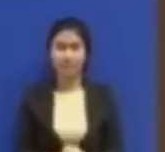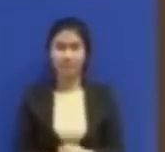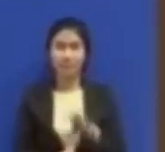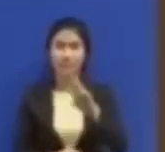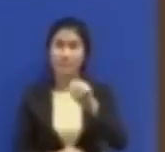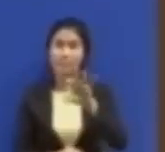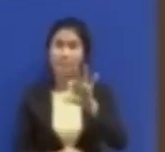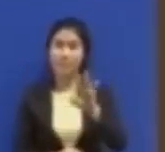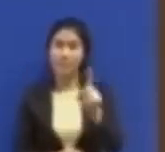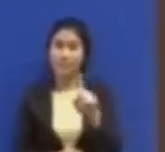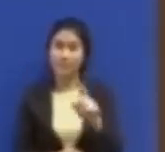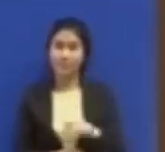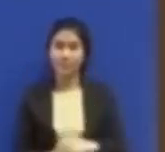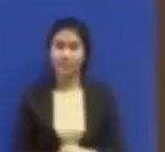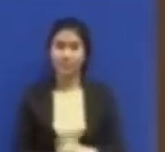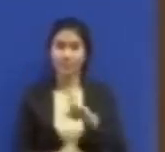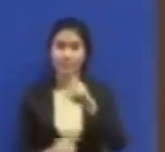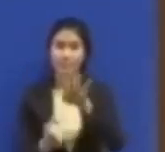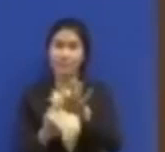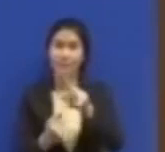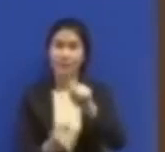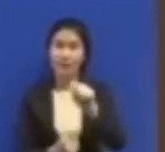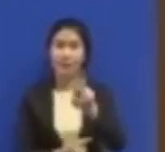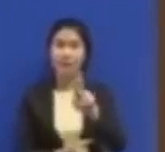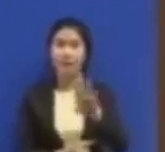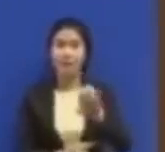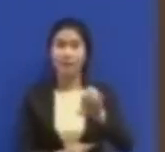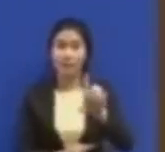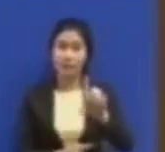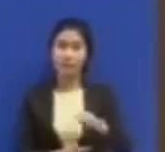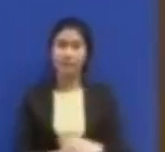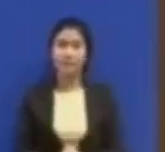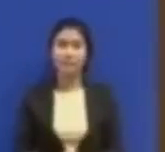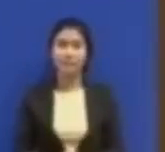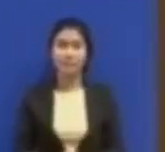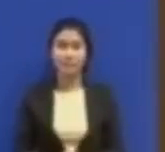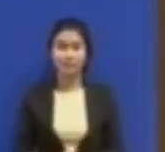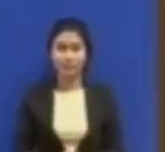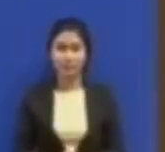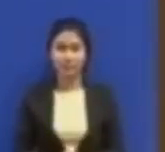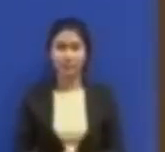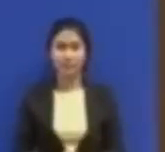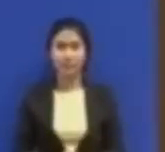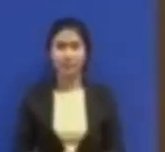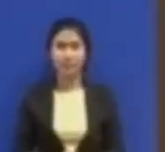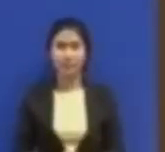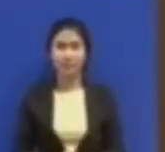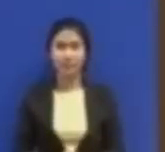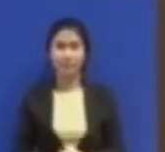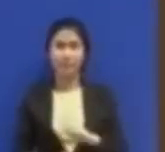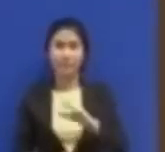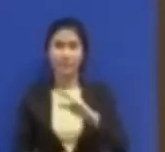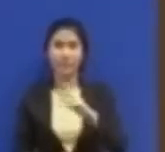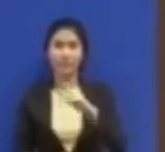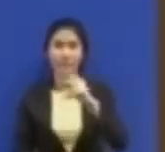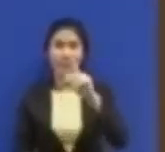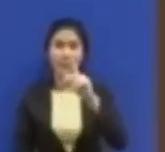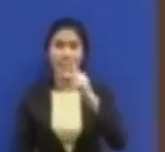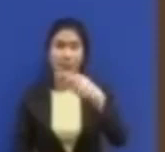49นายชากีพิทักษ์คุมพล50พลเรือเอกธนิตกิตติอัม